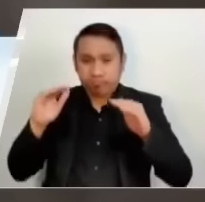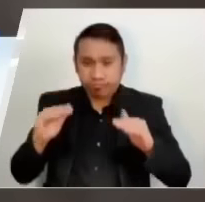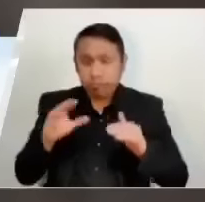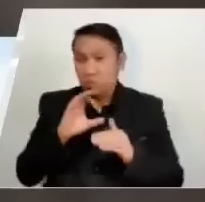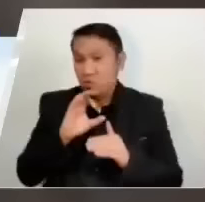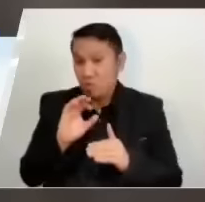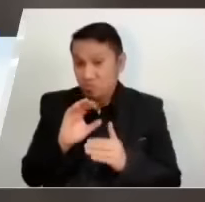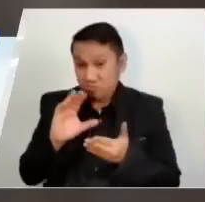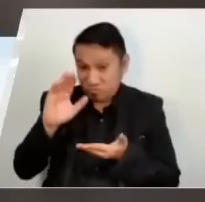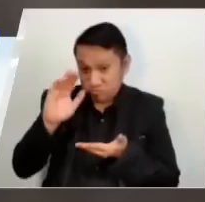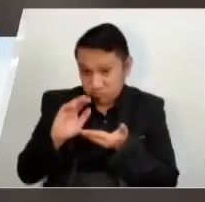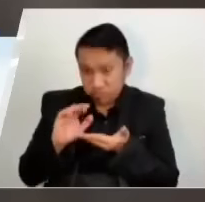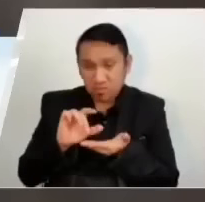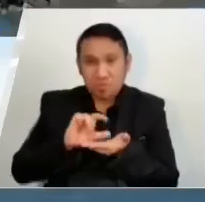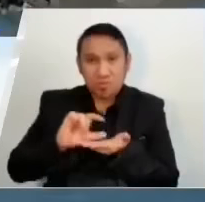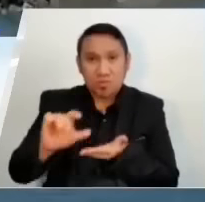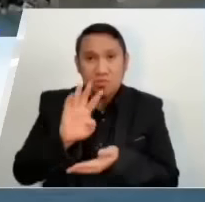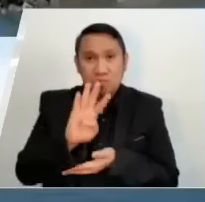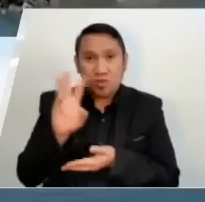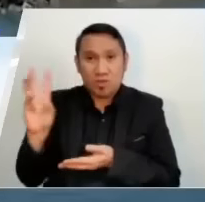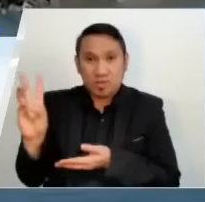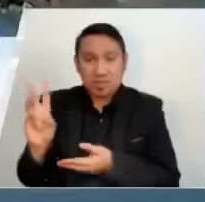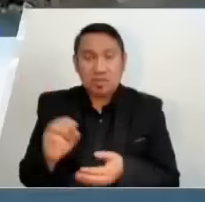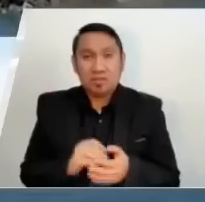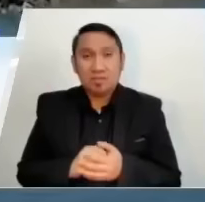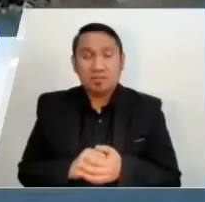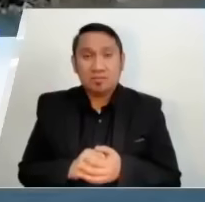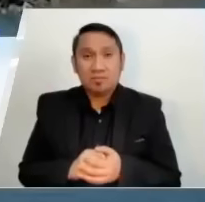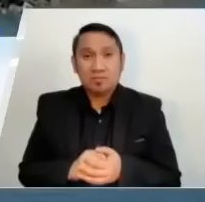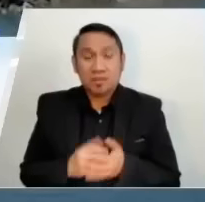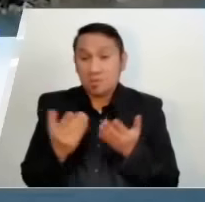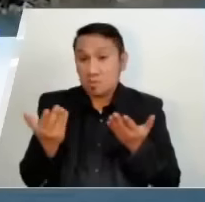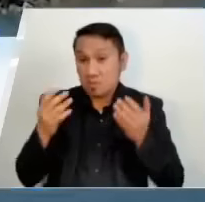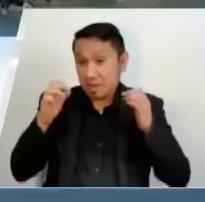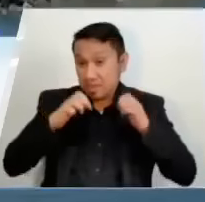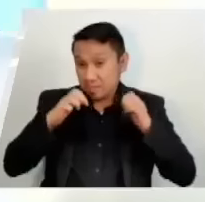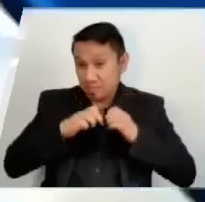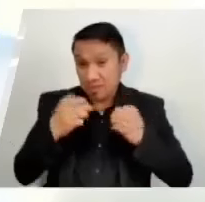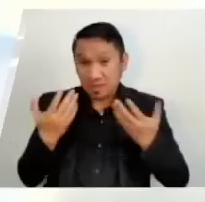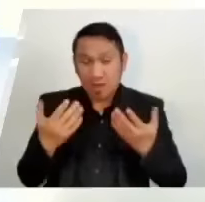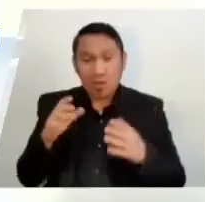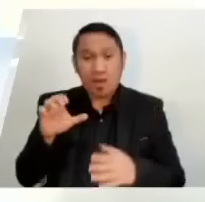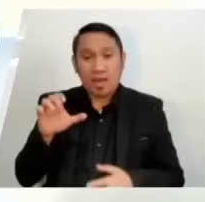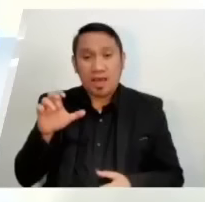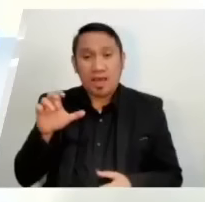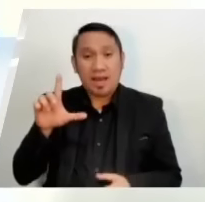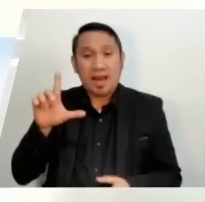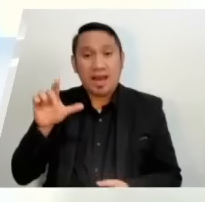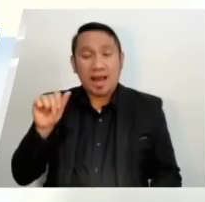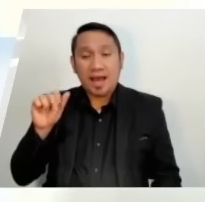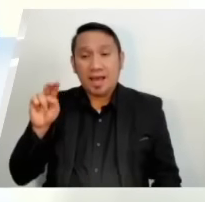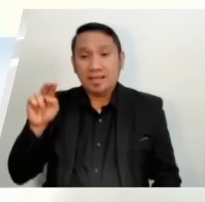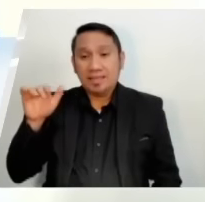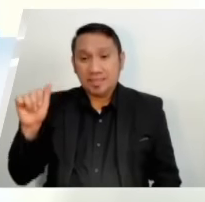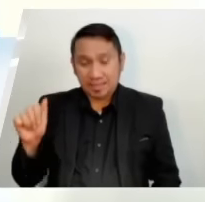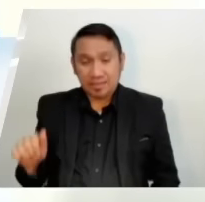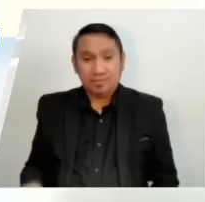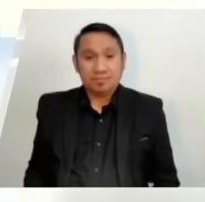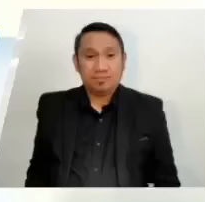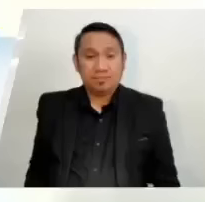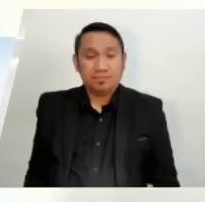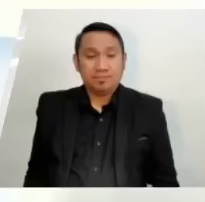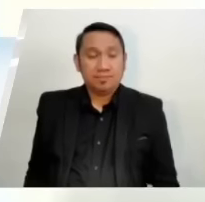sa 46 CMS. Inaasahan din daw ang pagdating naman ng La Niña. Kung mukhang talaga huli lang